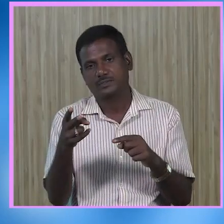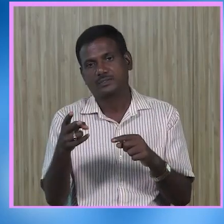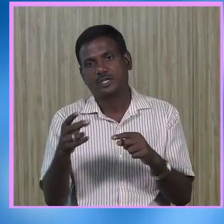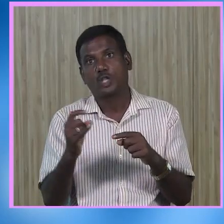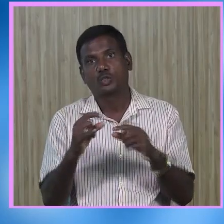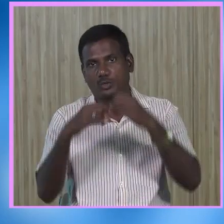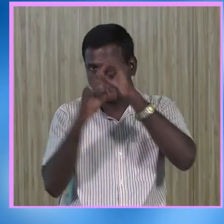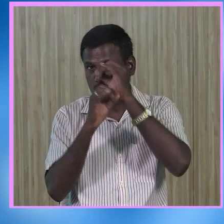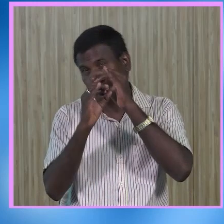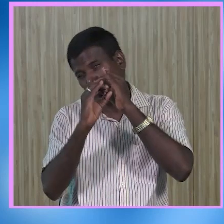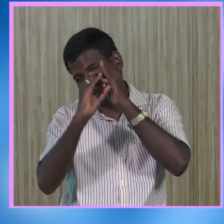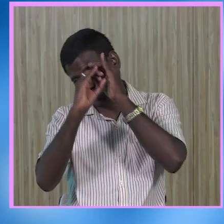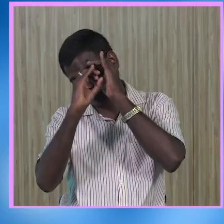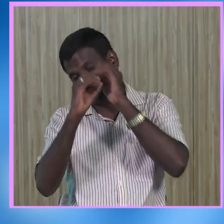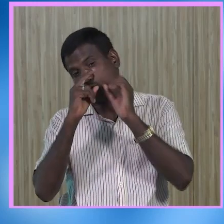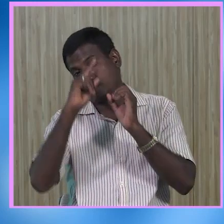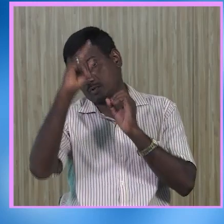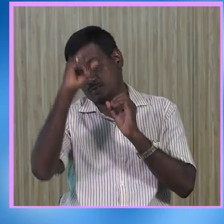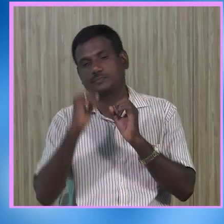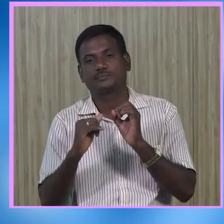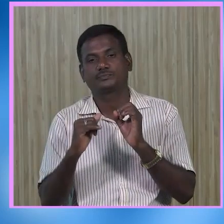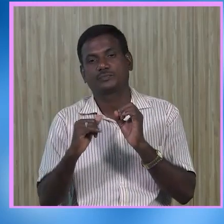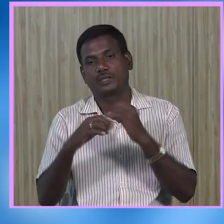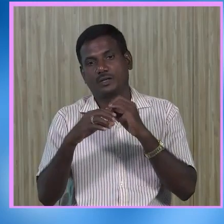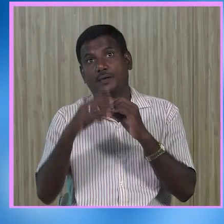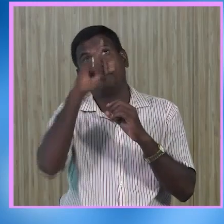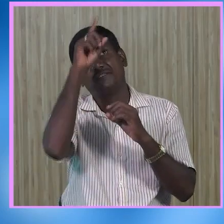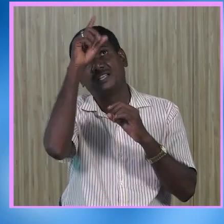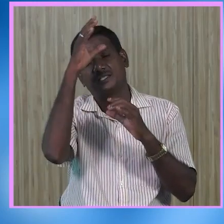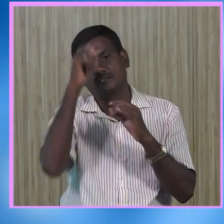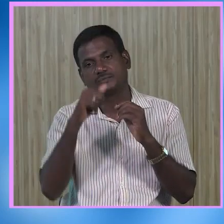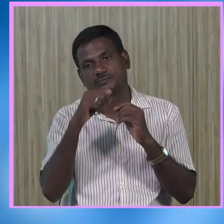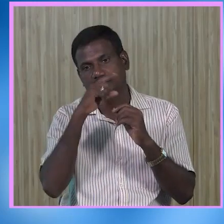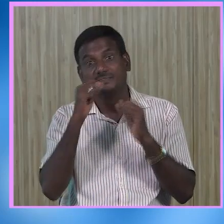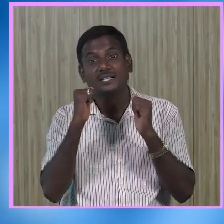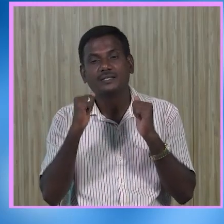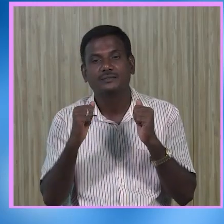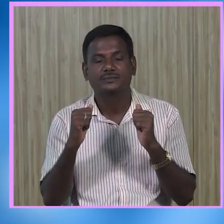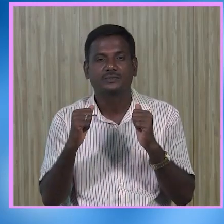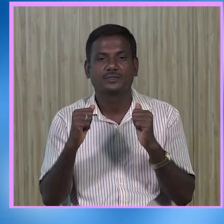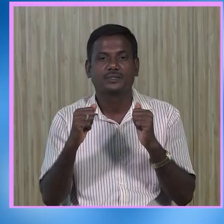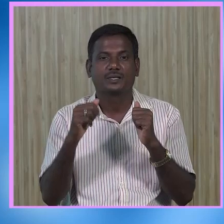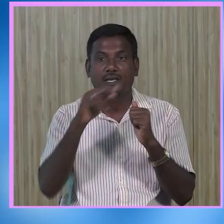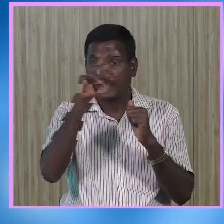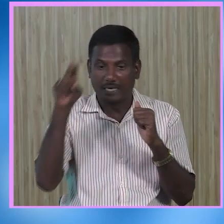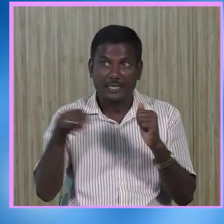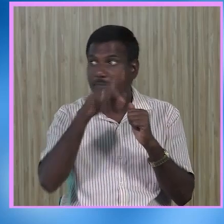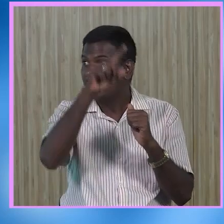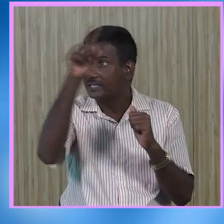ஒரு தொலைநோக்கி. இந்த தொலைநோக்கி எங்கே இருக்கும் அப்படின்னா, விண்ணிலிருந்து செயல்படும். எதுக்காக? கண்டத்தை ஆய்வு